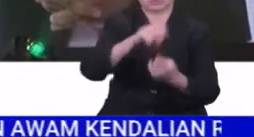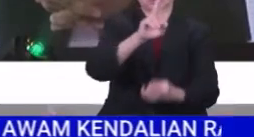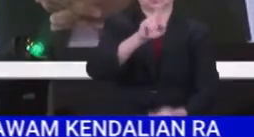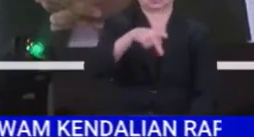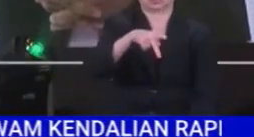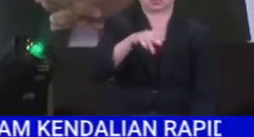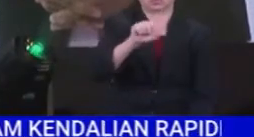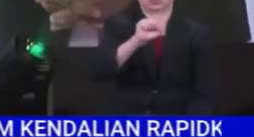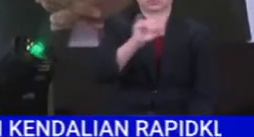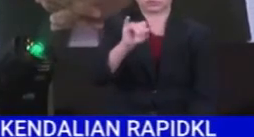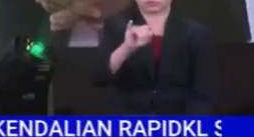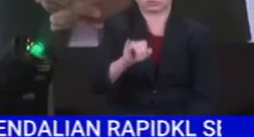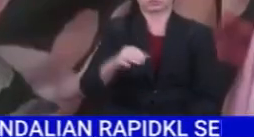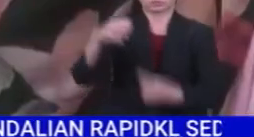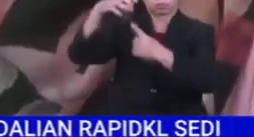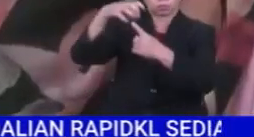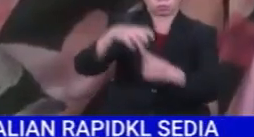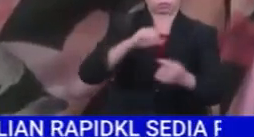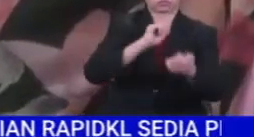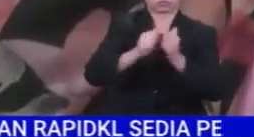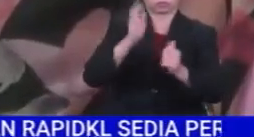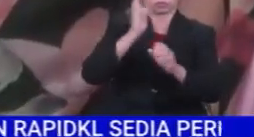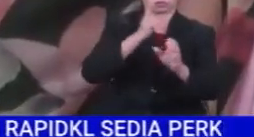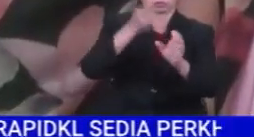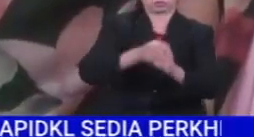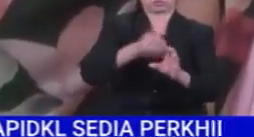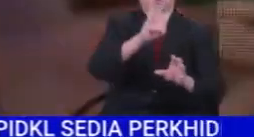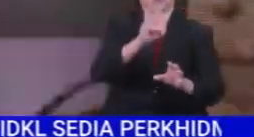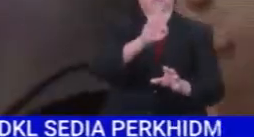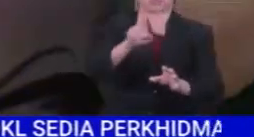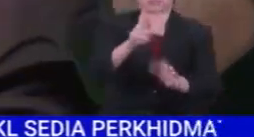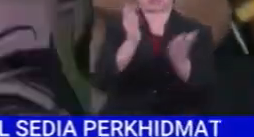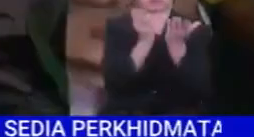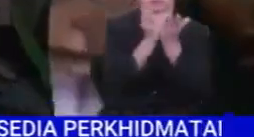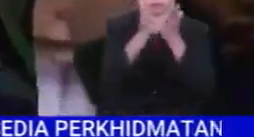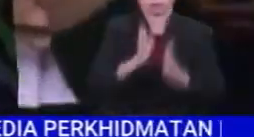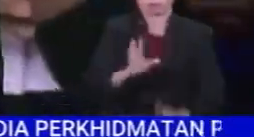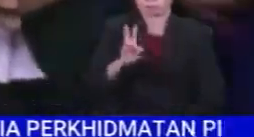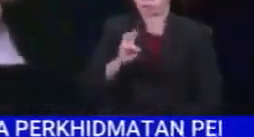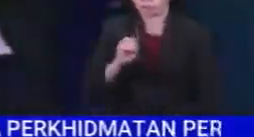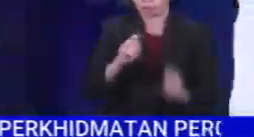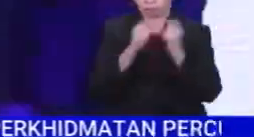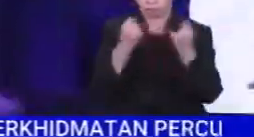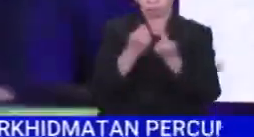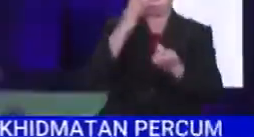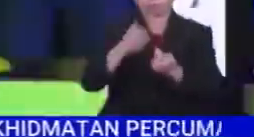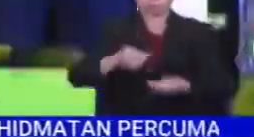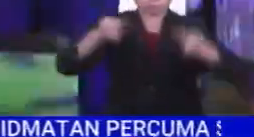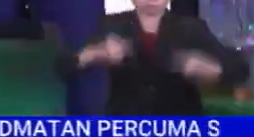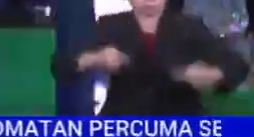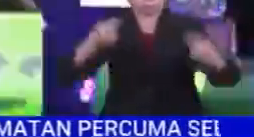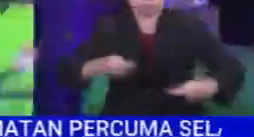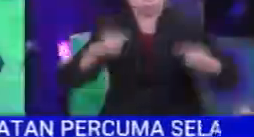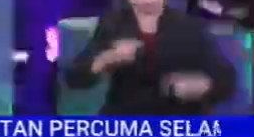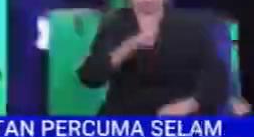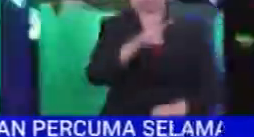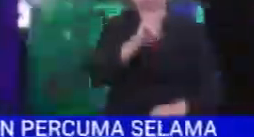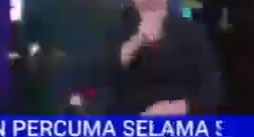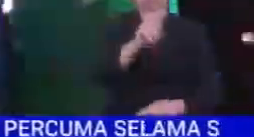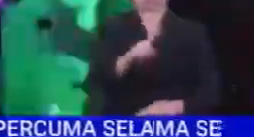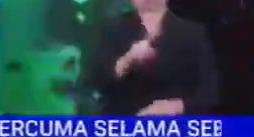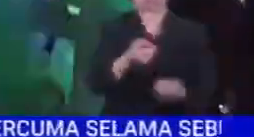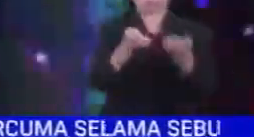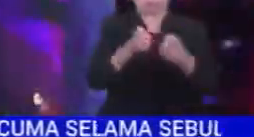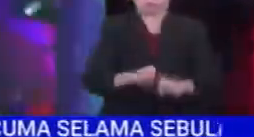Tanjung Malim Kejora itu bakal disertai lebih 6000e Click dan tuh Cuckoo netizen akan bersaing dalam 21 acara